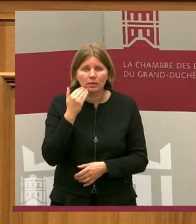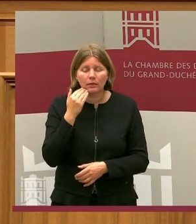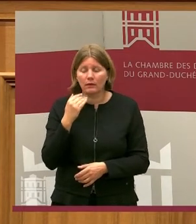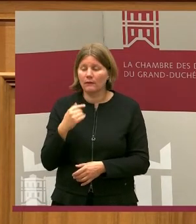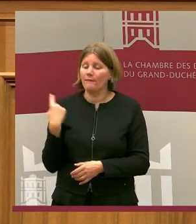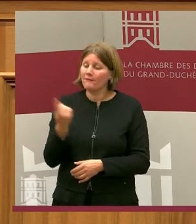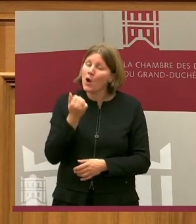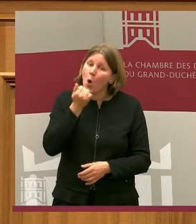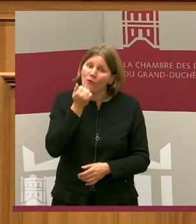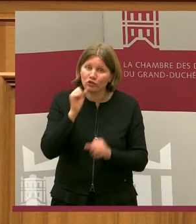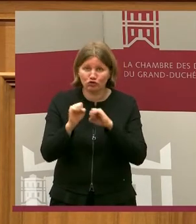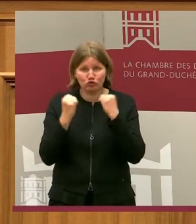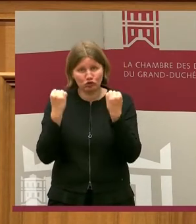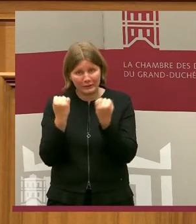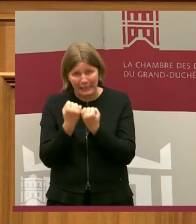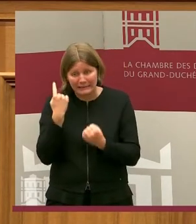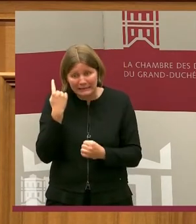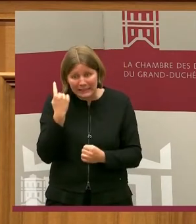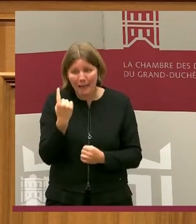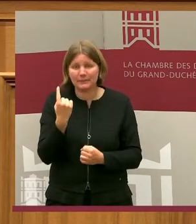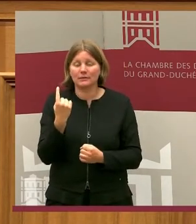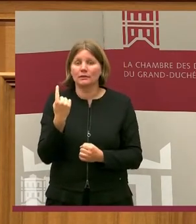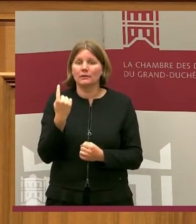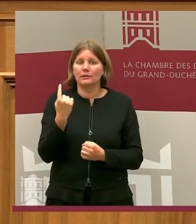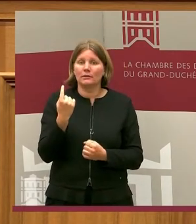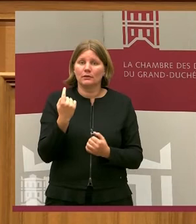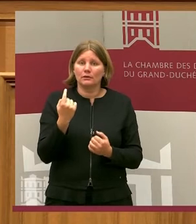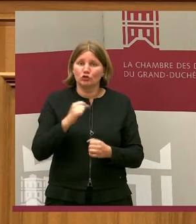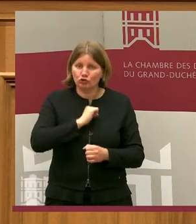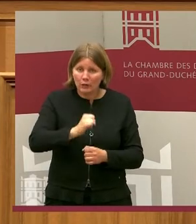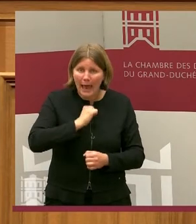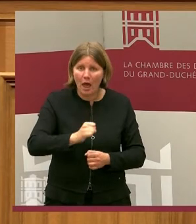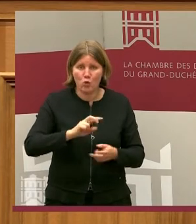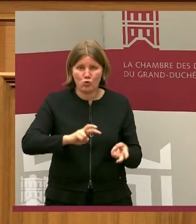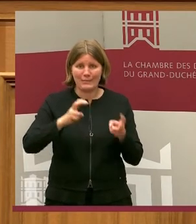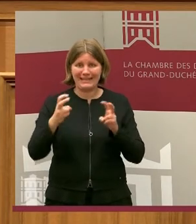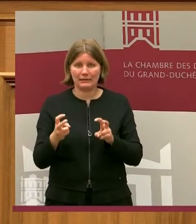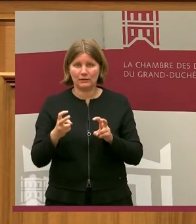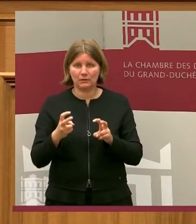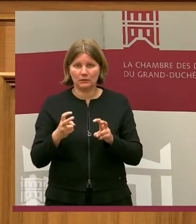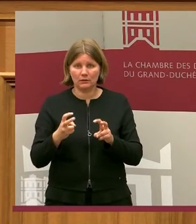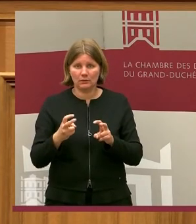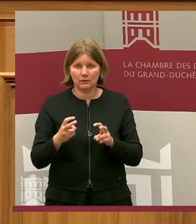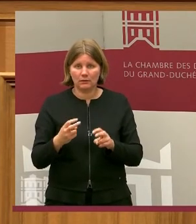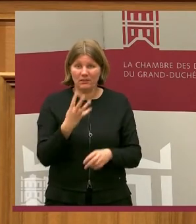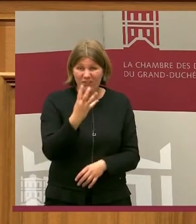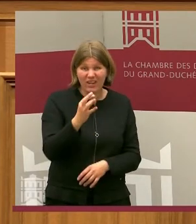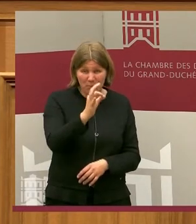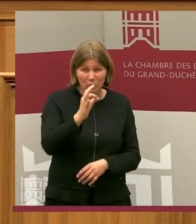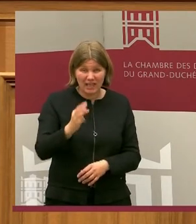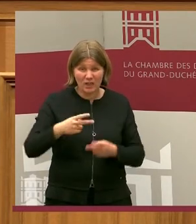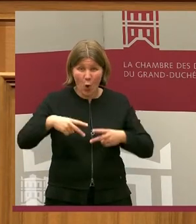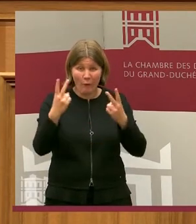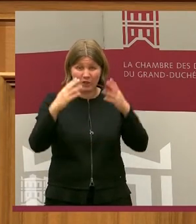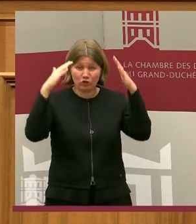endlich bei sich selber nicht nur ein Schöpfe mit 10 Schöpfe beilegt, weil die 4% und Anlagen auf öffentlichen Dächer